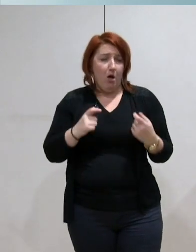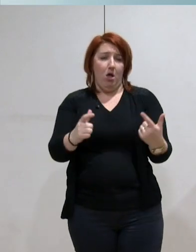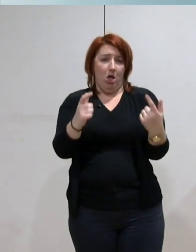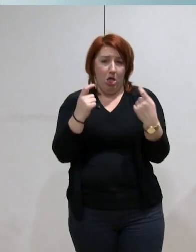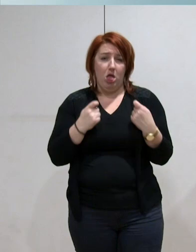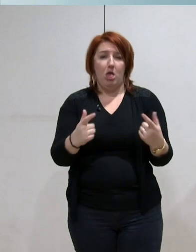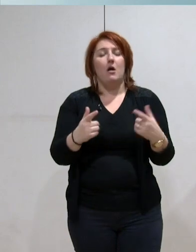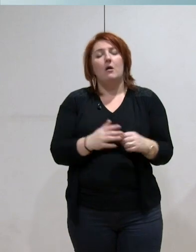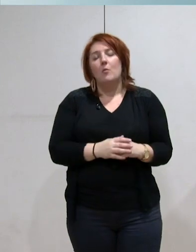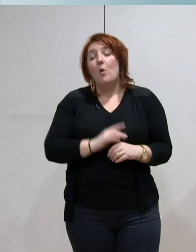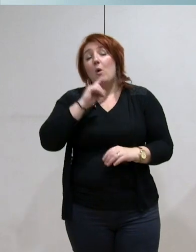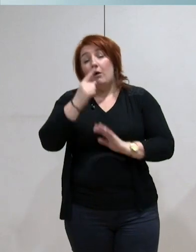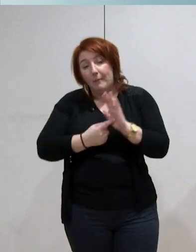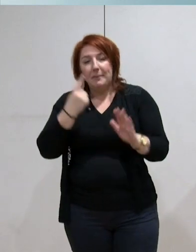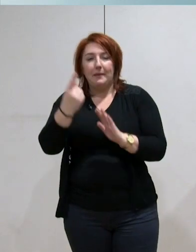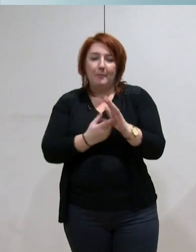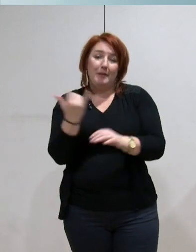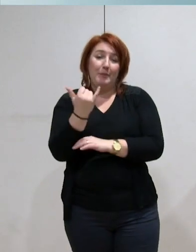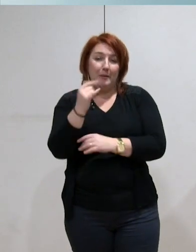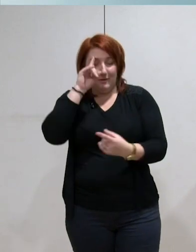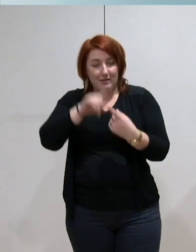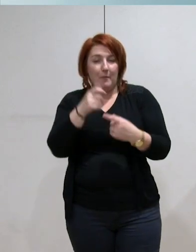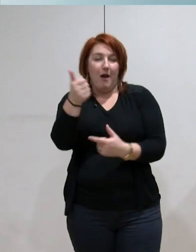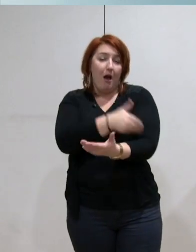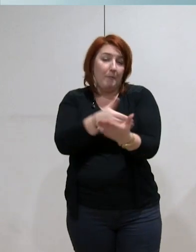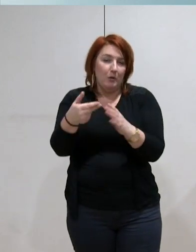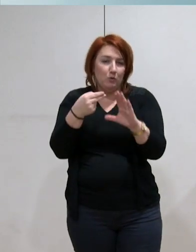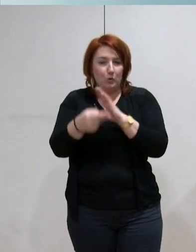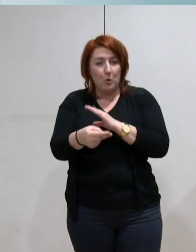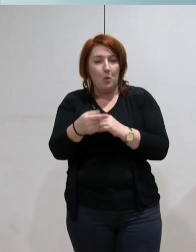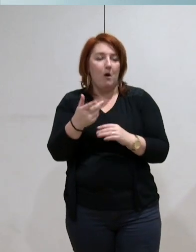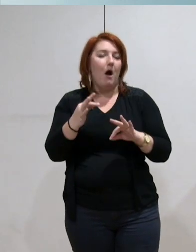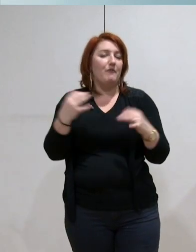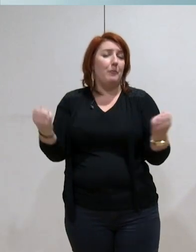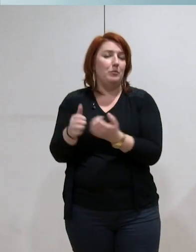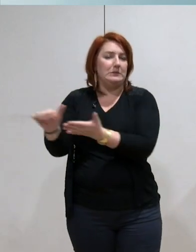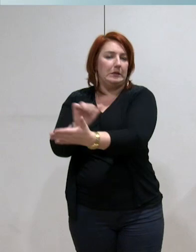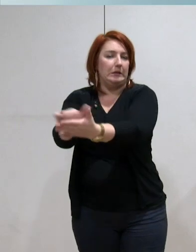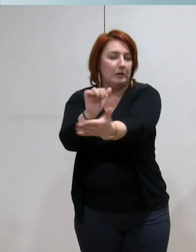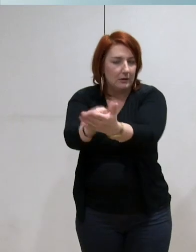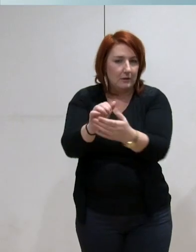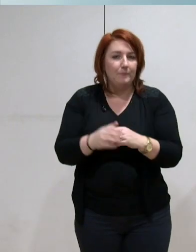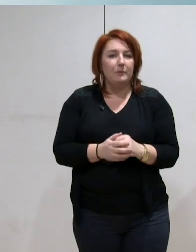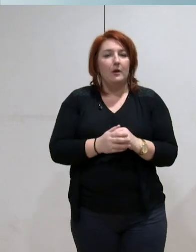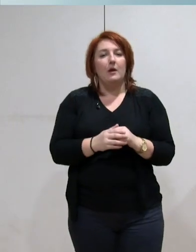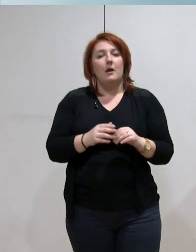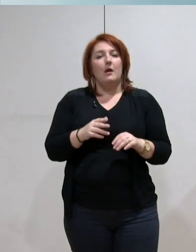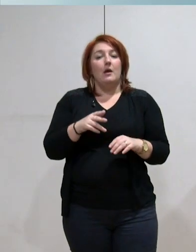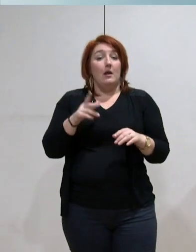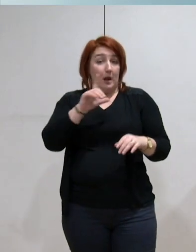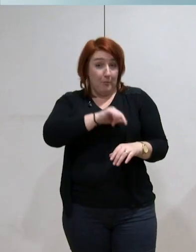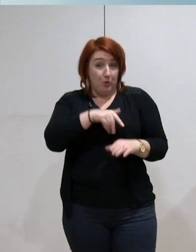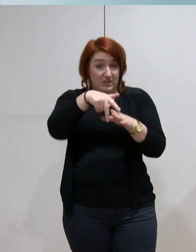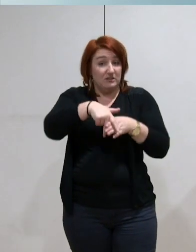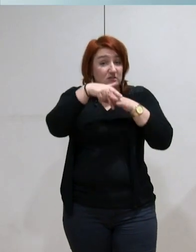du banque à gagné de 1 million d'euros lié à la diminution symbolique de la publicité ni de la Police à cheval pour laquelle on n jamais